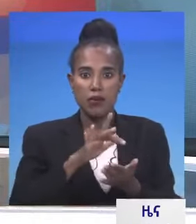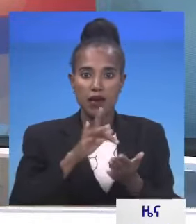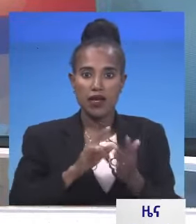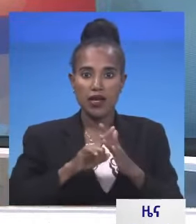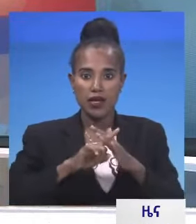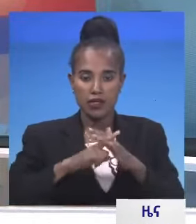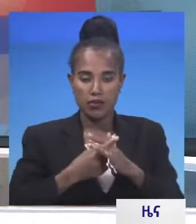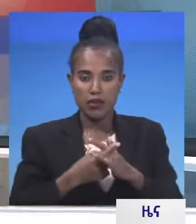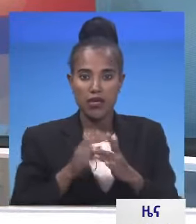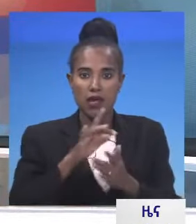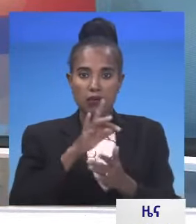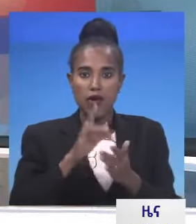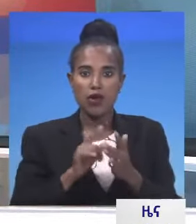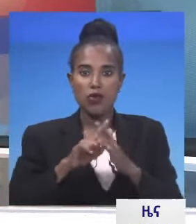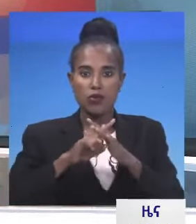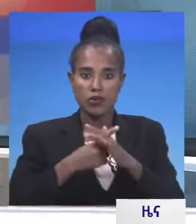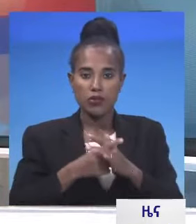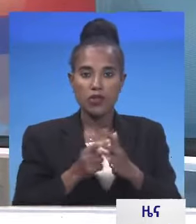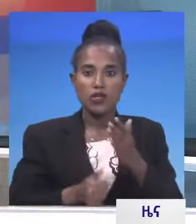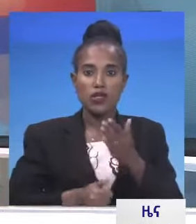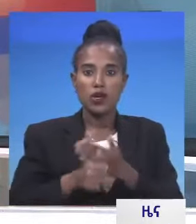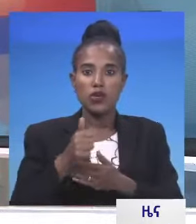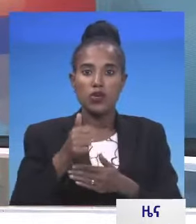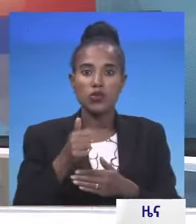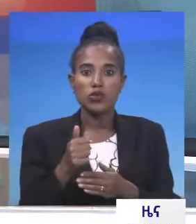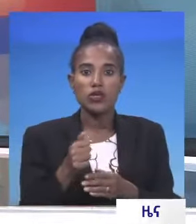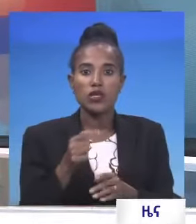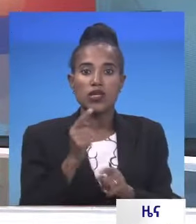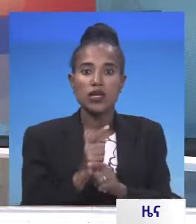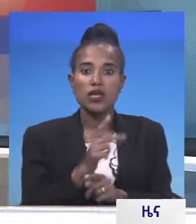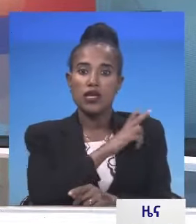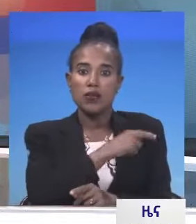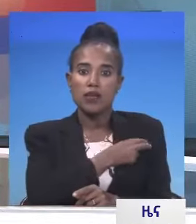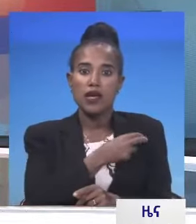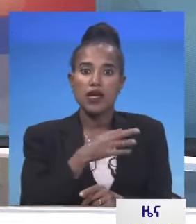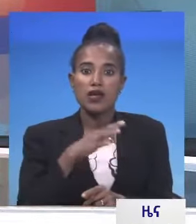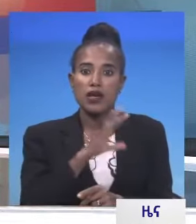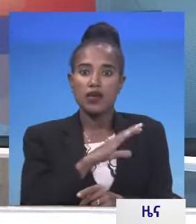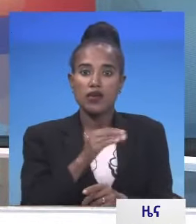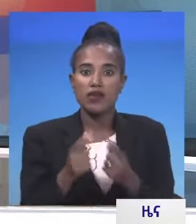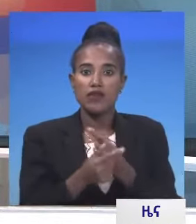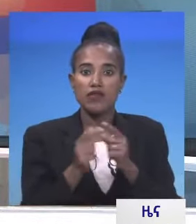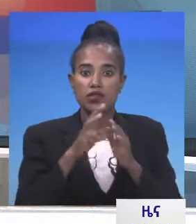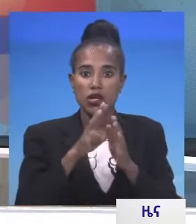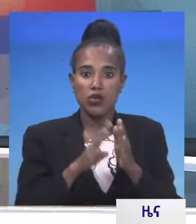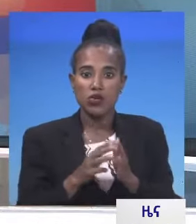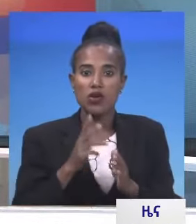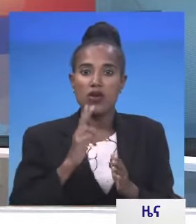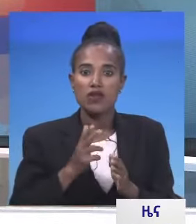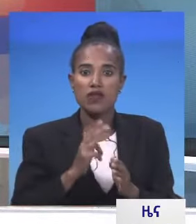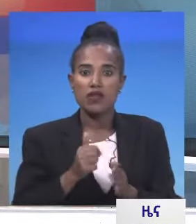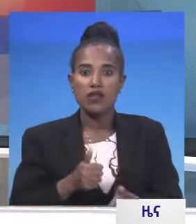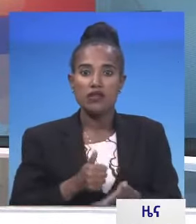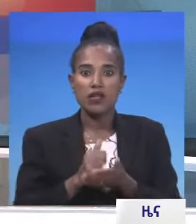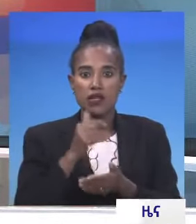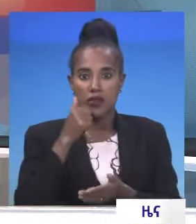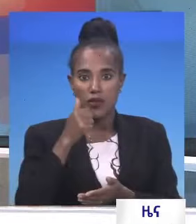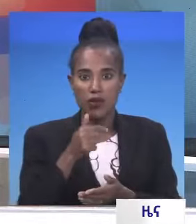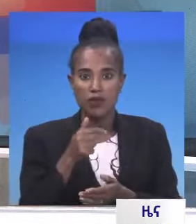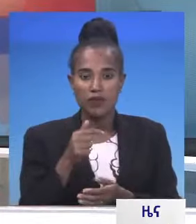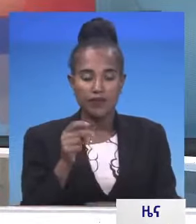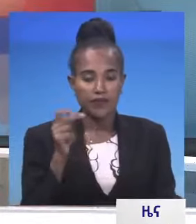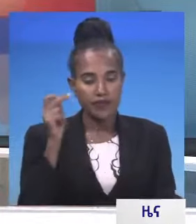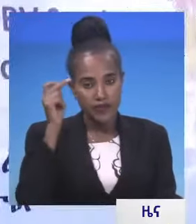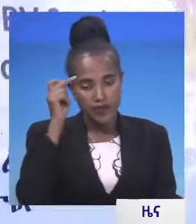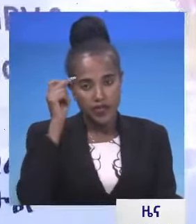ማዕከል አስጀመረ። የማዕከሉ መጀመር የጥቃቱ ሰለባዎች ተገቢውን ሕክምና እንዲያገኙና የፍትህ ስርዓቱ እንዲፋጠን ያግዛል ተብሏል። ደስታ